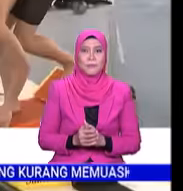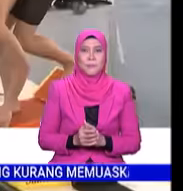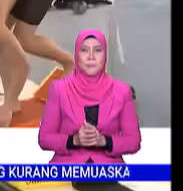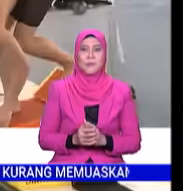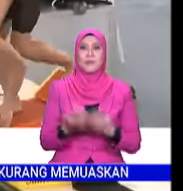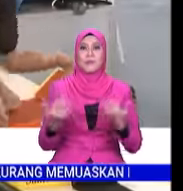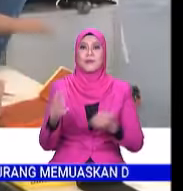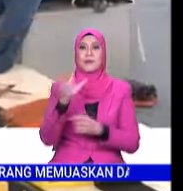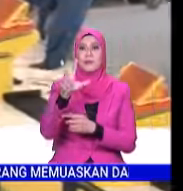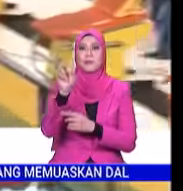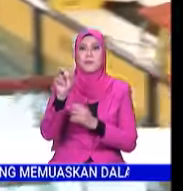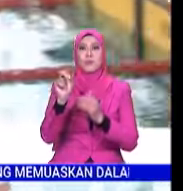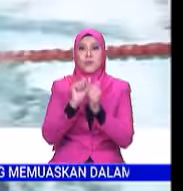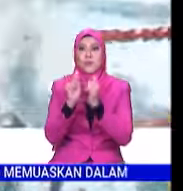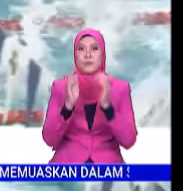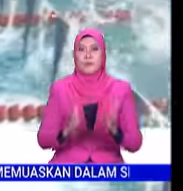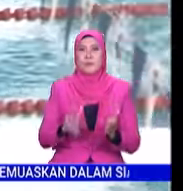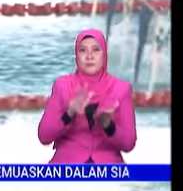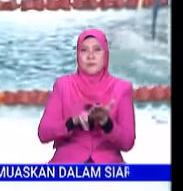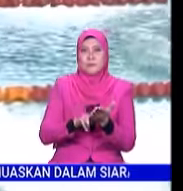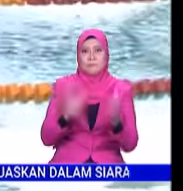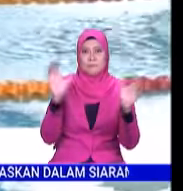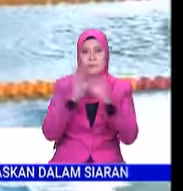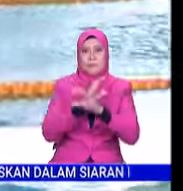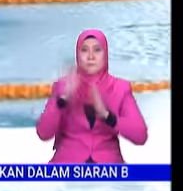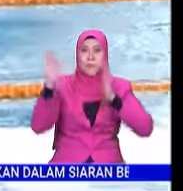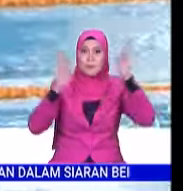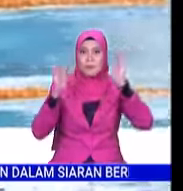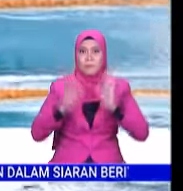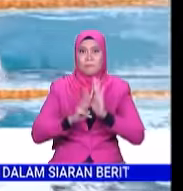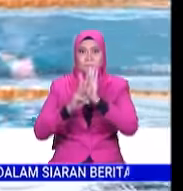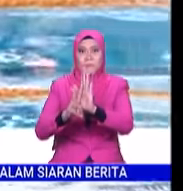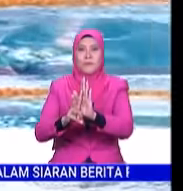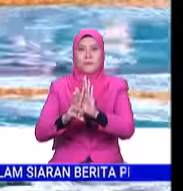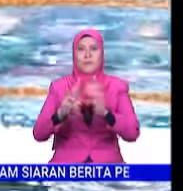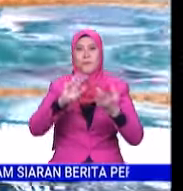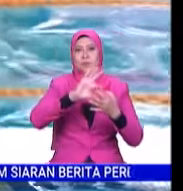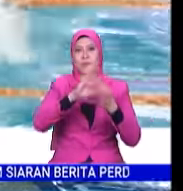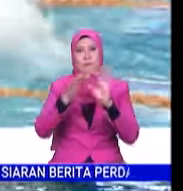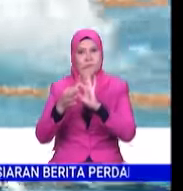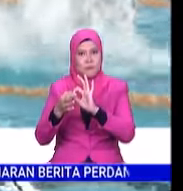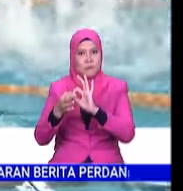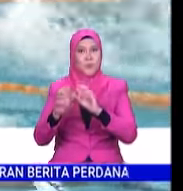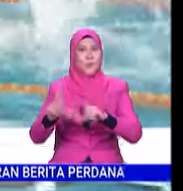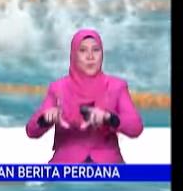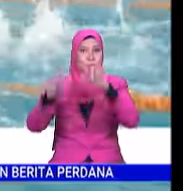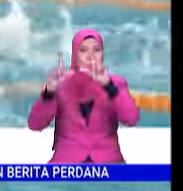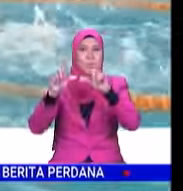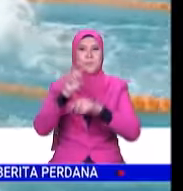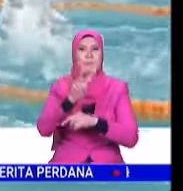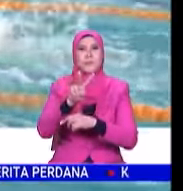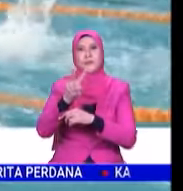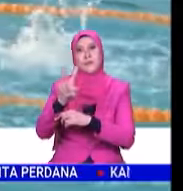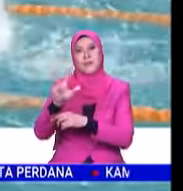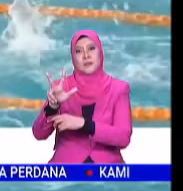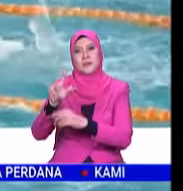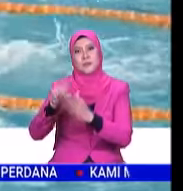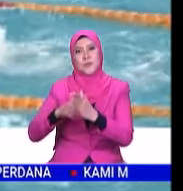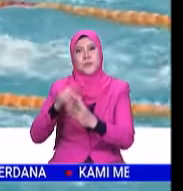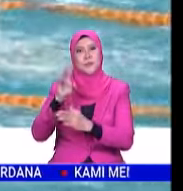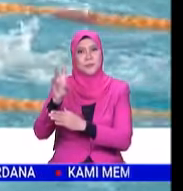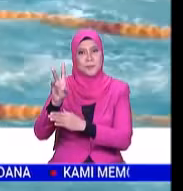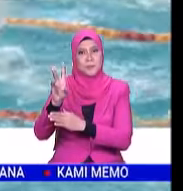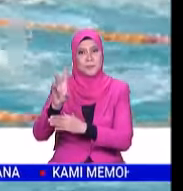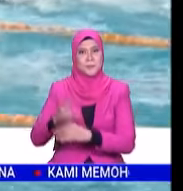Seramai 30 atlet negara sah akan membawa cabaran Malaysia ke Sukan Olimpik Tokyo yang akan membuka tirainya 23 Julai ini.